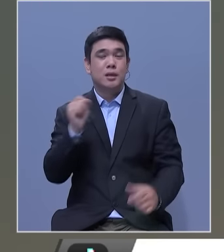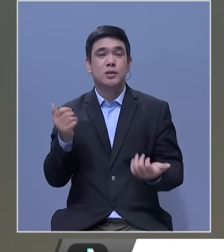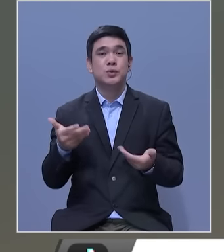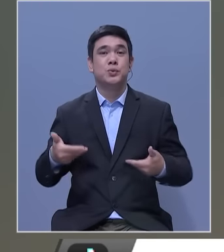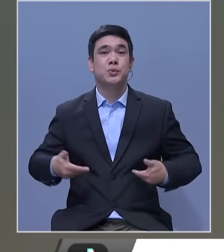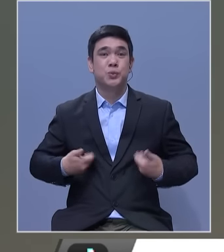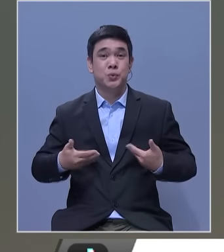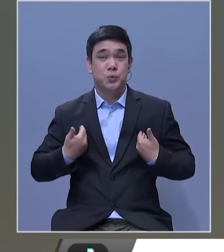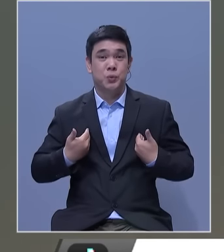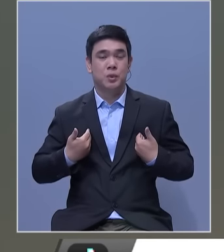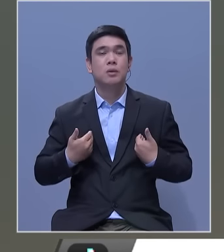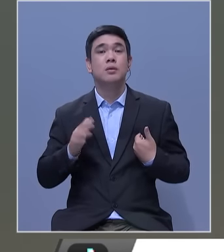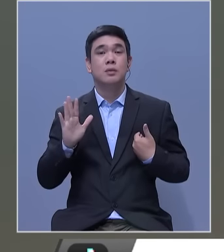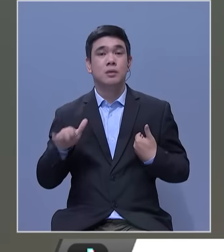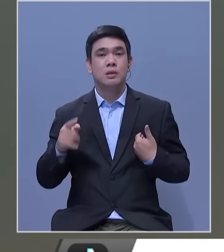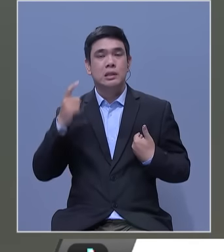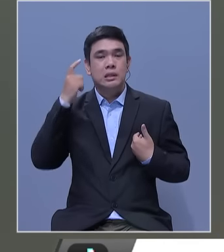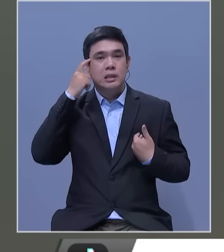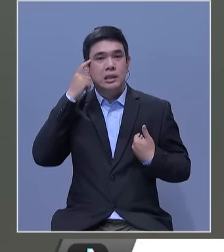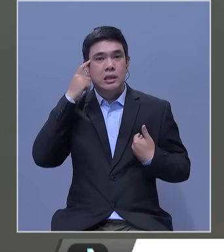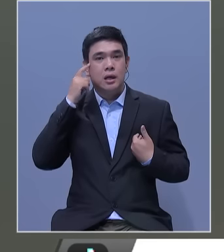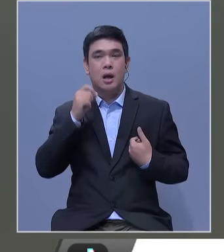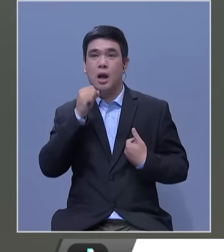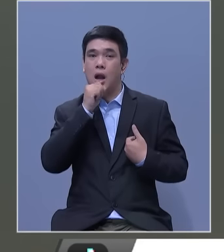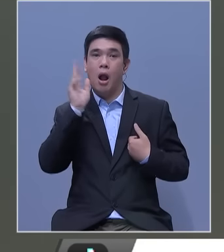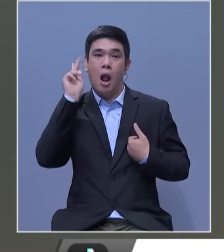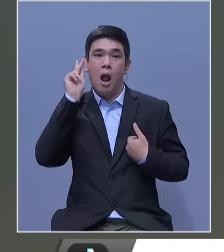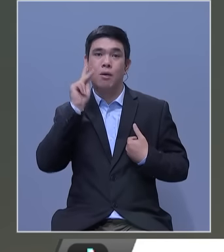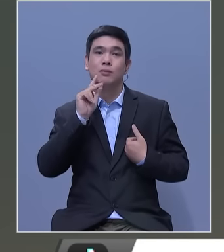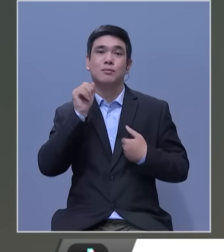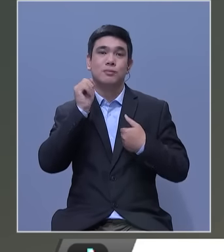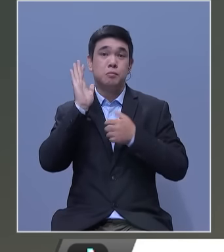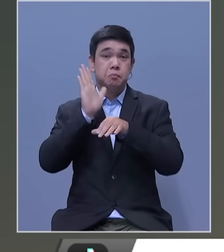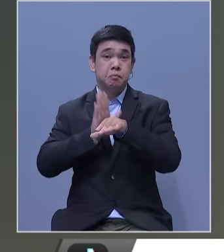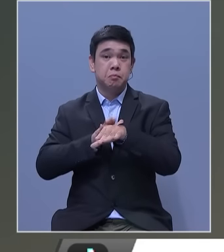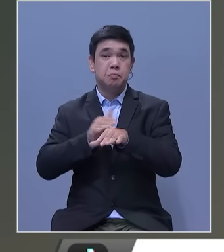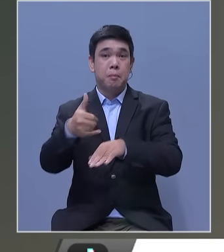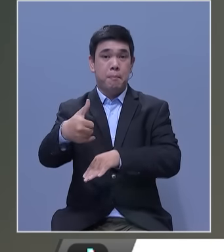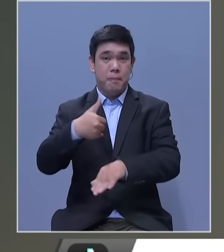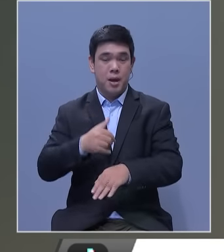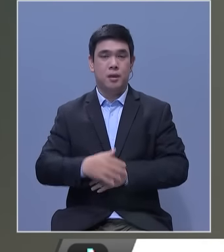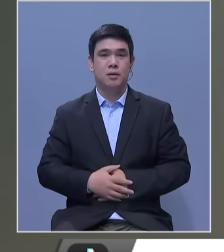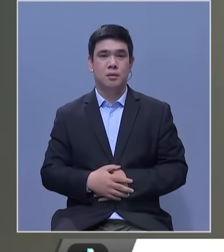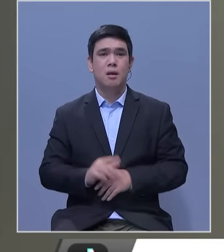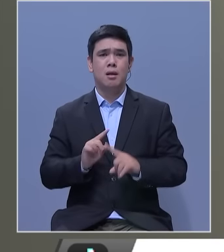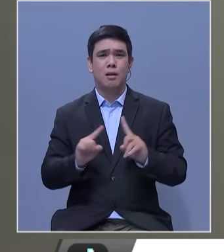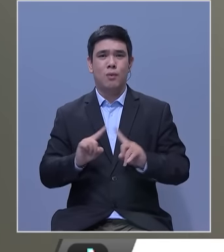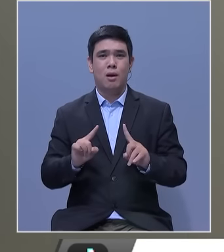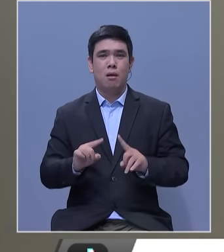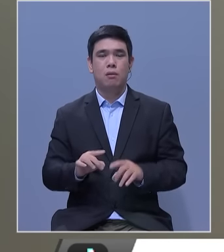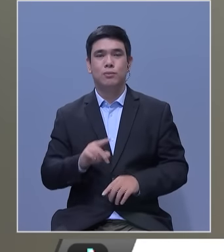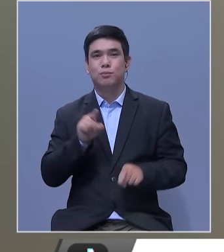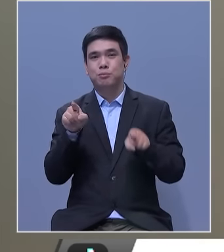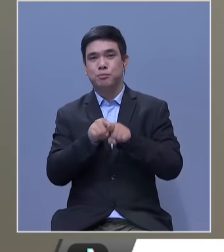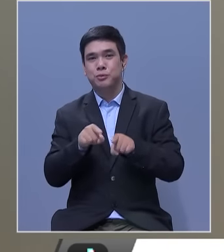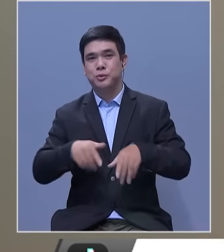านแบบนี้คล้ายกับอย่างที่คุณจอยบอกอะเหมือนเป็นสปอร์ตโฆษณางานวัดหรือว่ารถแห่ประชาสัมพันธ์แบบนี้นะฮะแต่มันเป็นตลกร้ายอ่ะเ